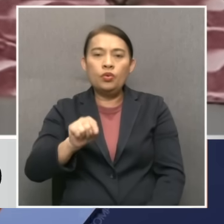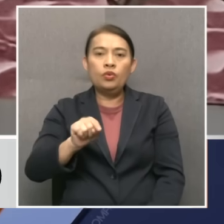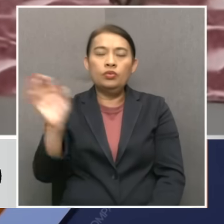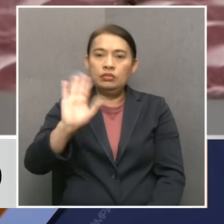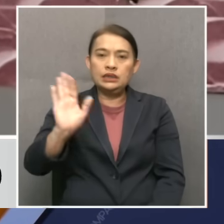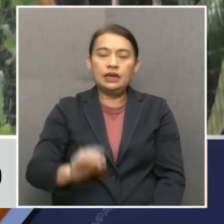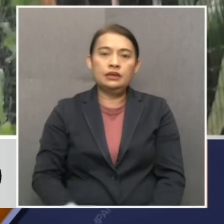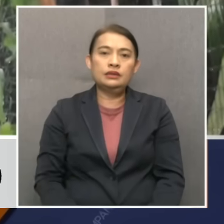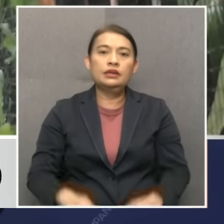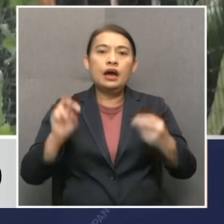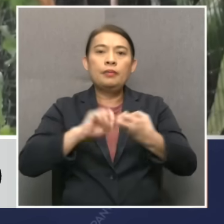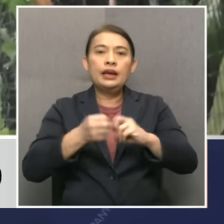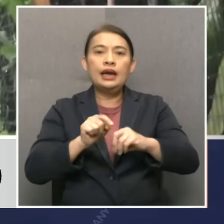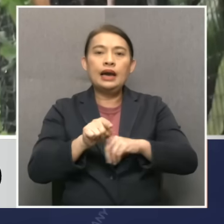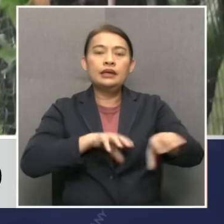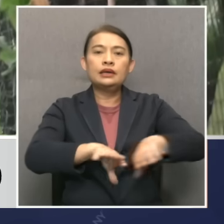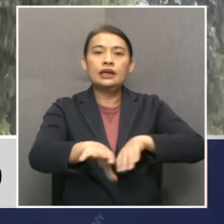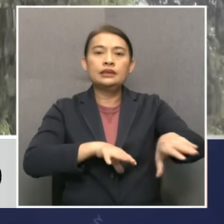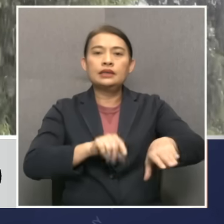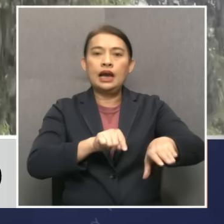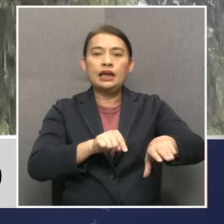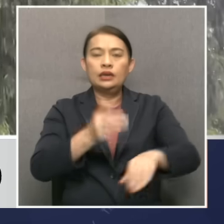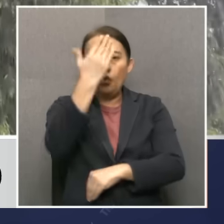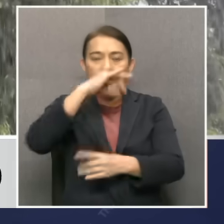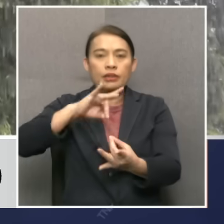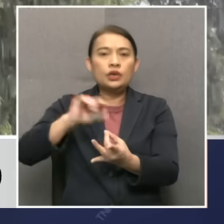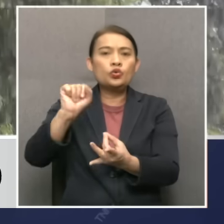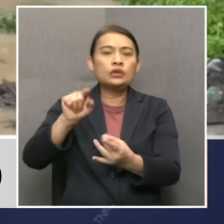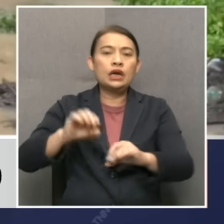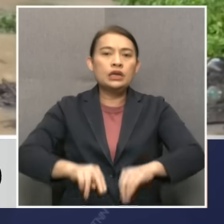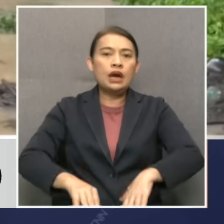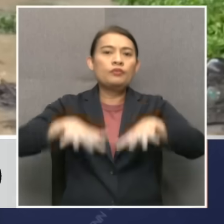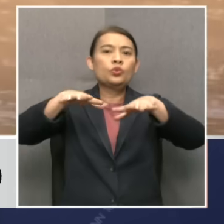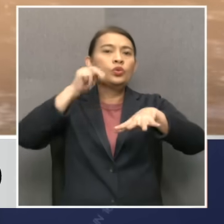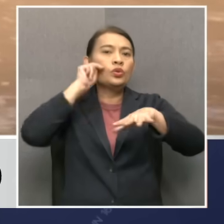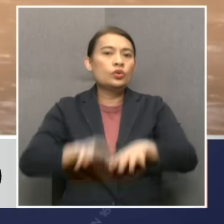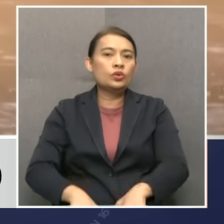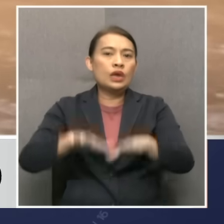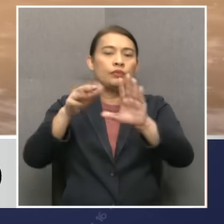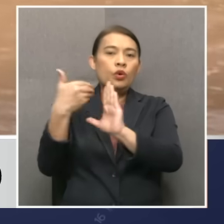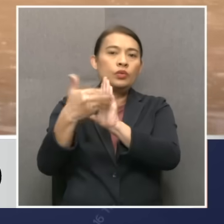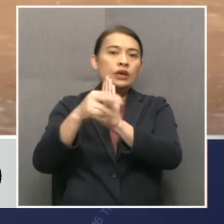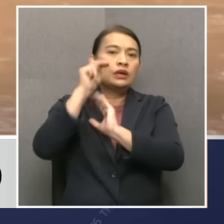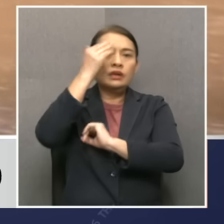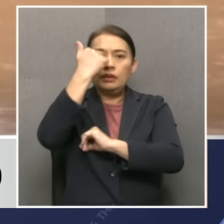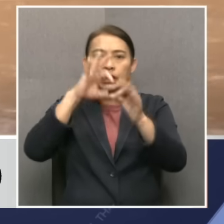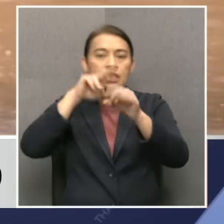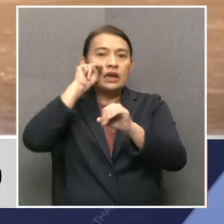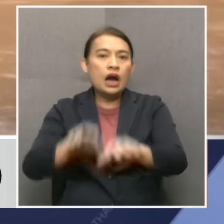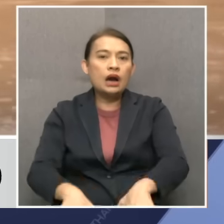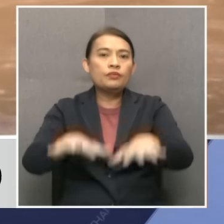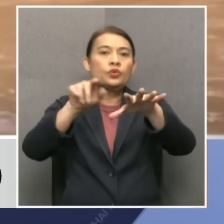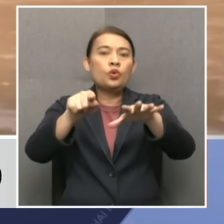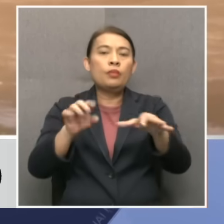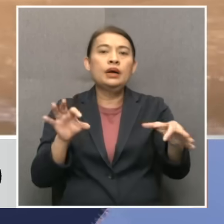ด้วยนะครับว่าทำไมสุโขทัยท่วมทำไมภาคอีสานท่วมอย่างเงี้ยมันก็เป็นเรื่องของการบริหารจัดการเรื่องเขื่อนเรื่องไหลประ